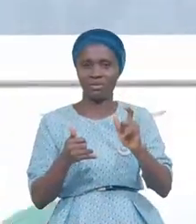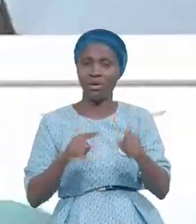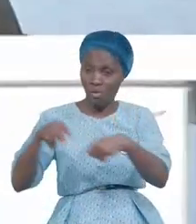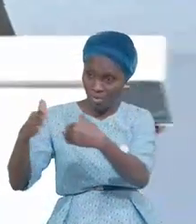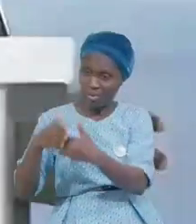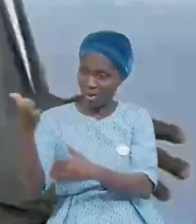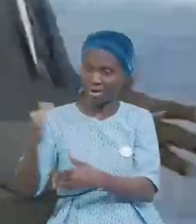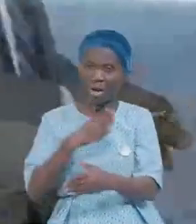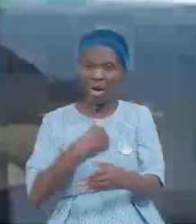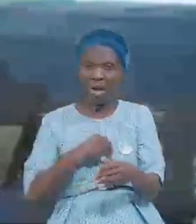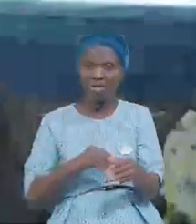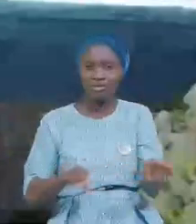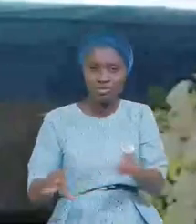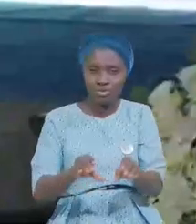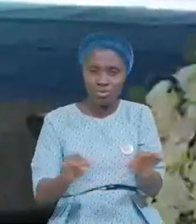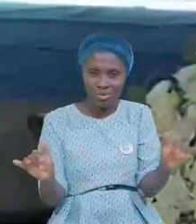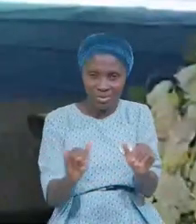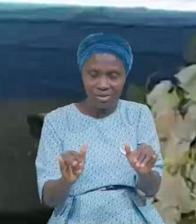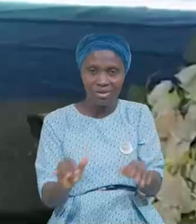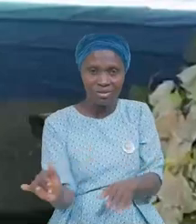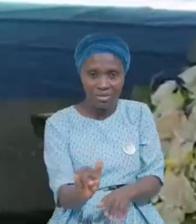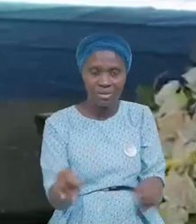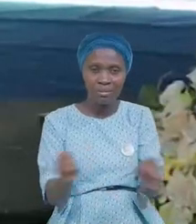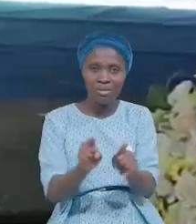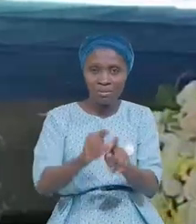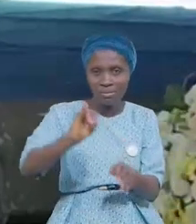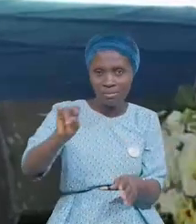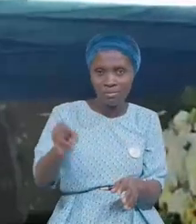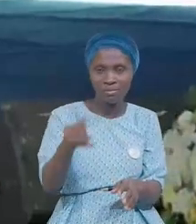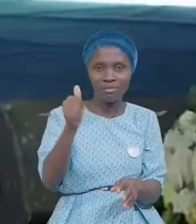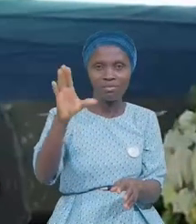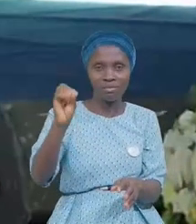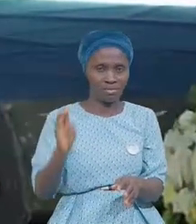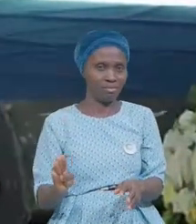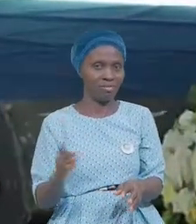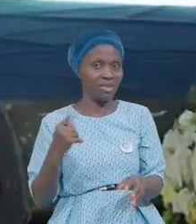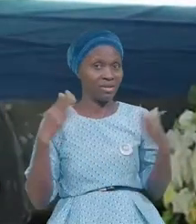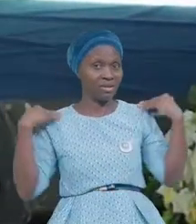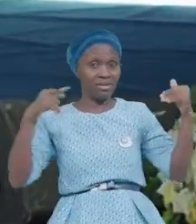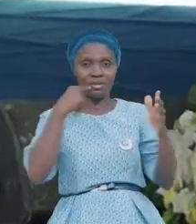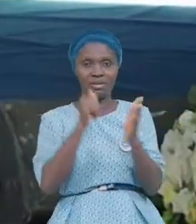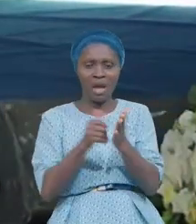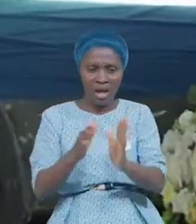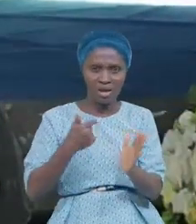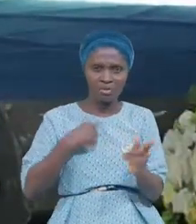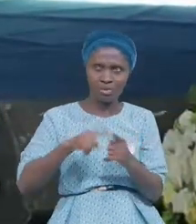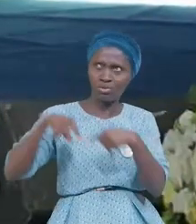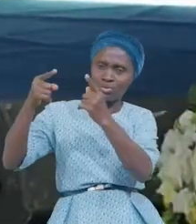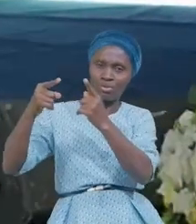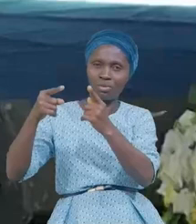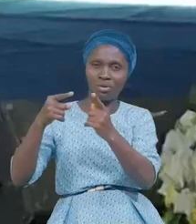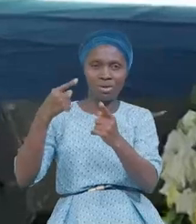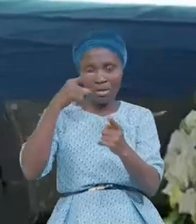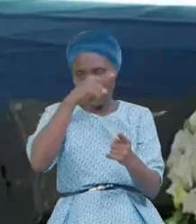fais comme Jacob. L'ange a dit, laisse-moi aller car le jour se lève.